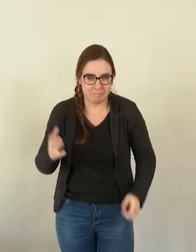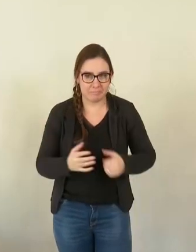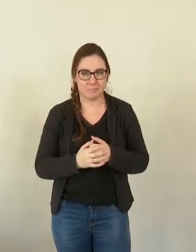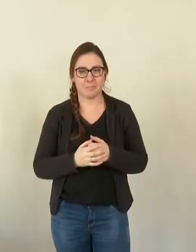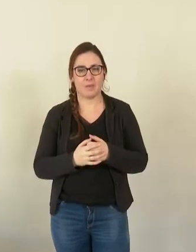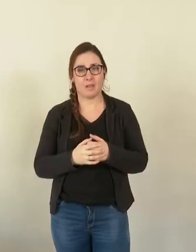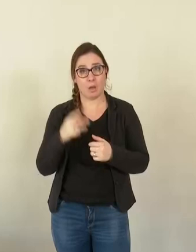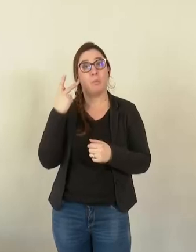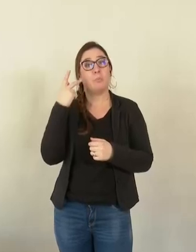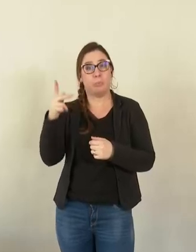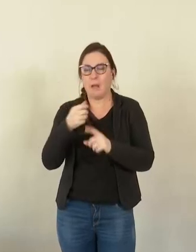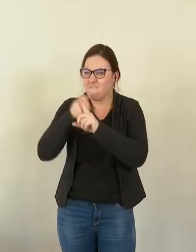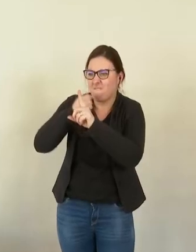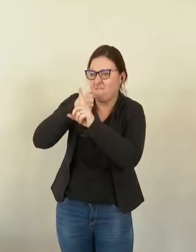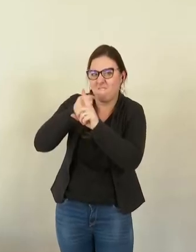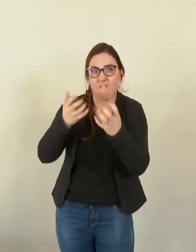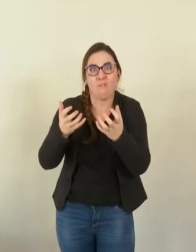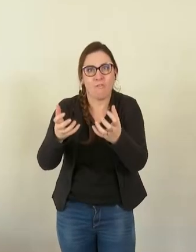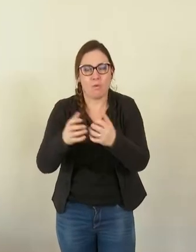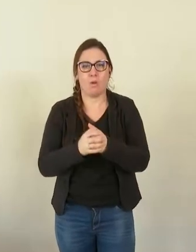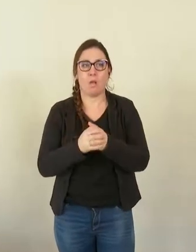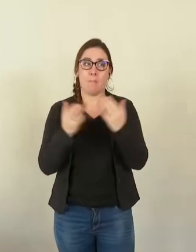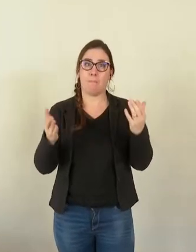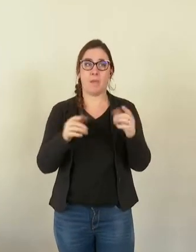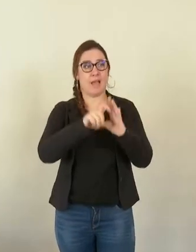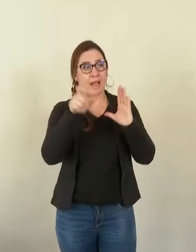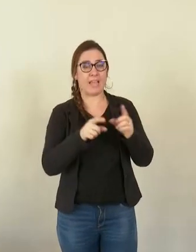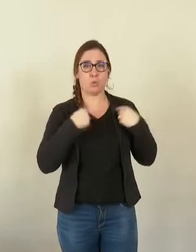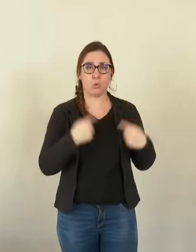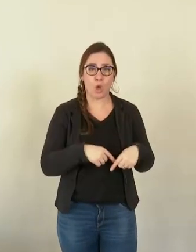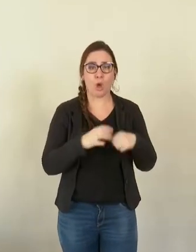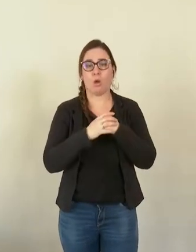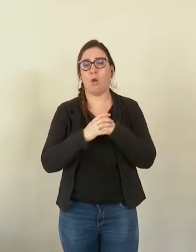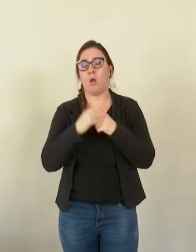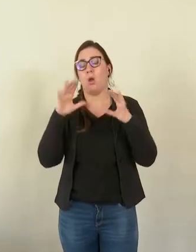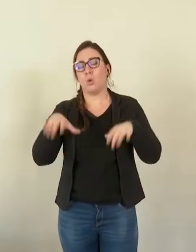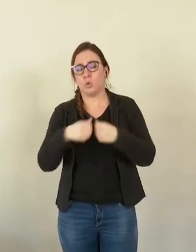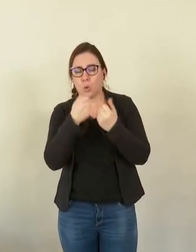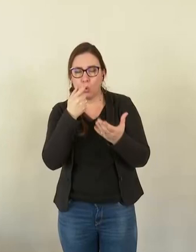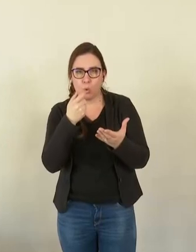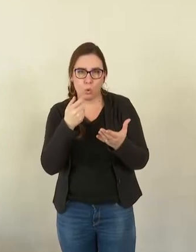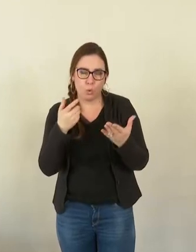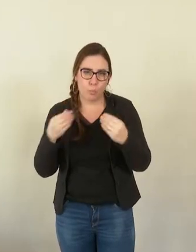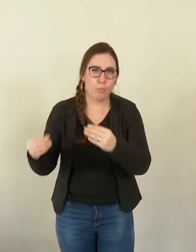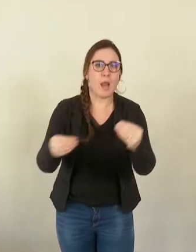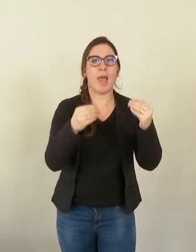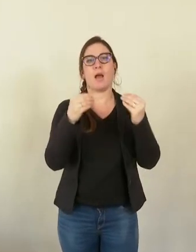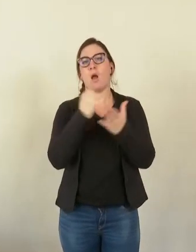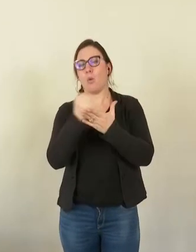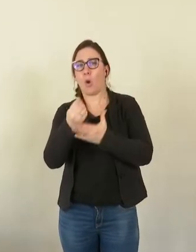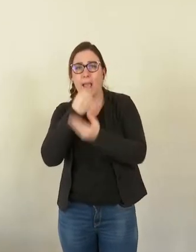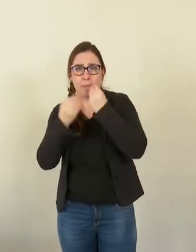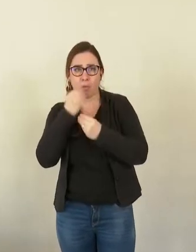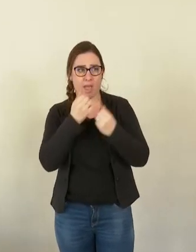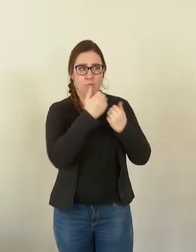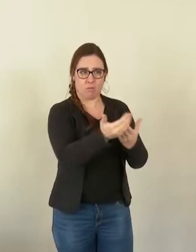en tout cas c'est votre dada mais aujourd'hui les restos du cœur le secours pop la la Banque Alimentaire offre déjà un